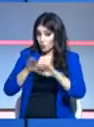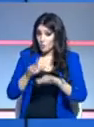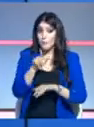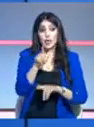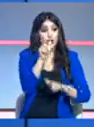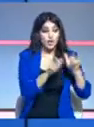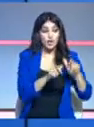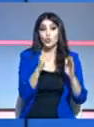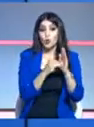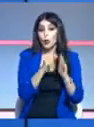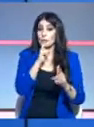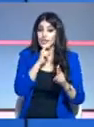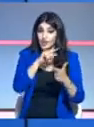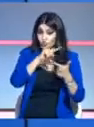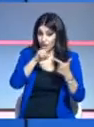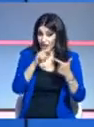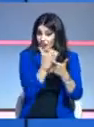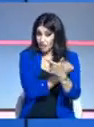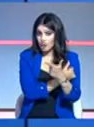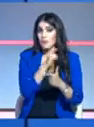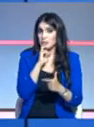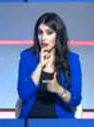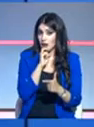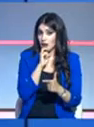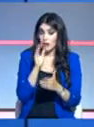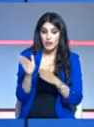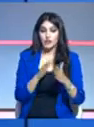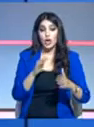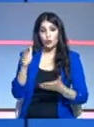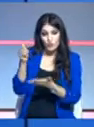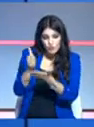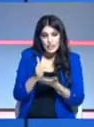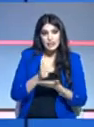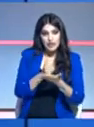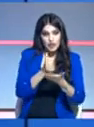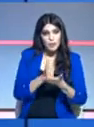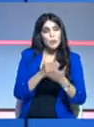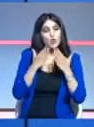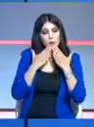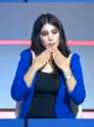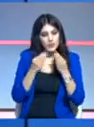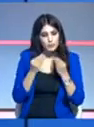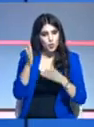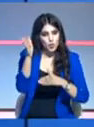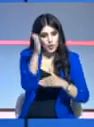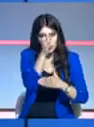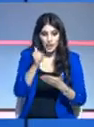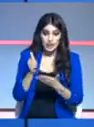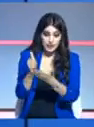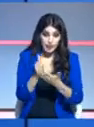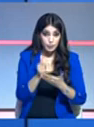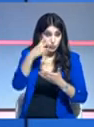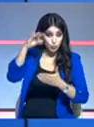يستناو باش يتلقاو الجرعه الثانيه. فيما يخص لي دون اللي جاونا، نشكر كل الدول الشقيقه اللي تضامنت مع